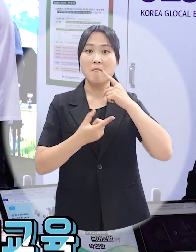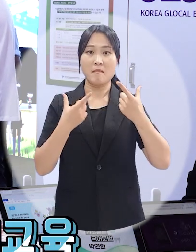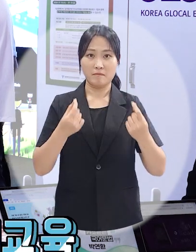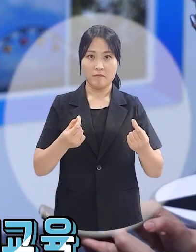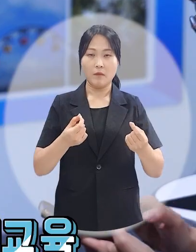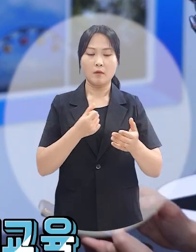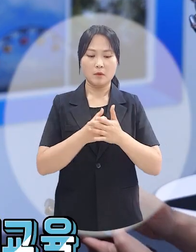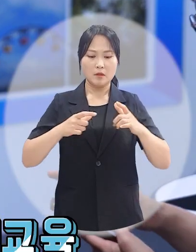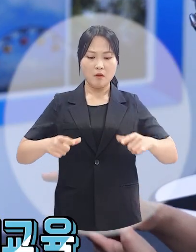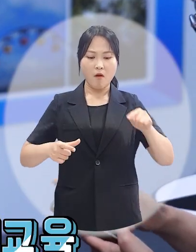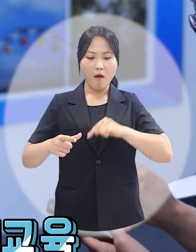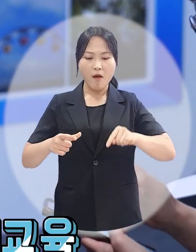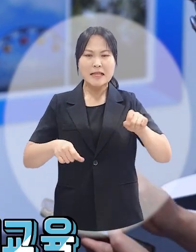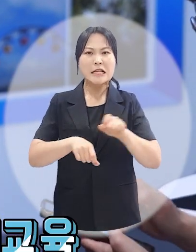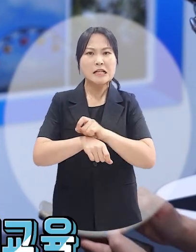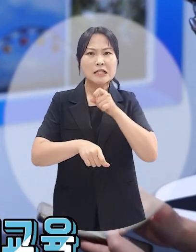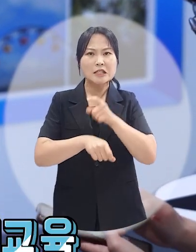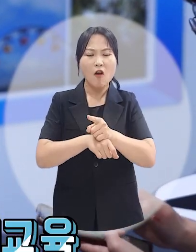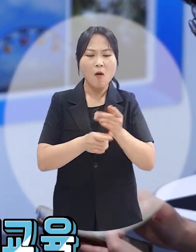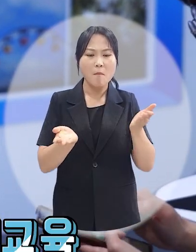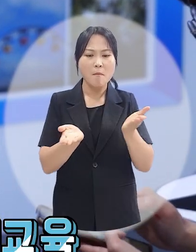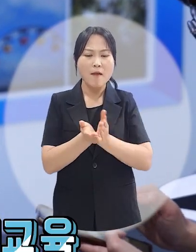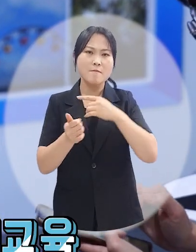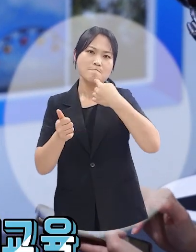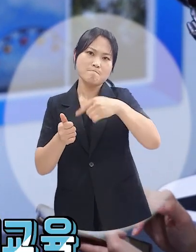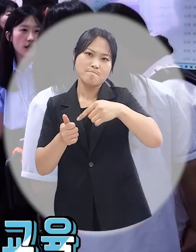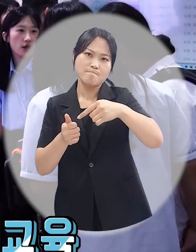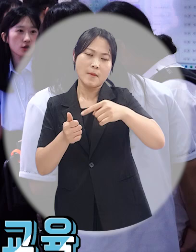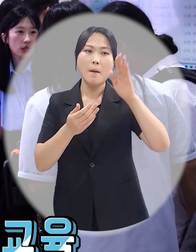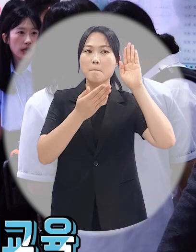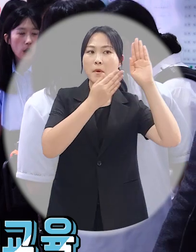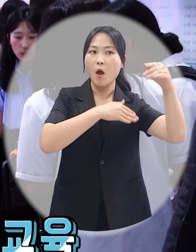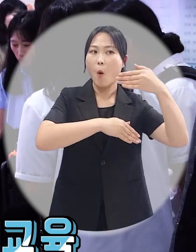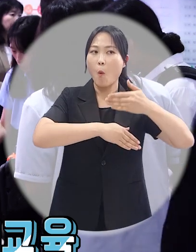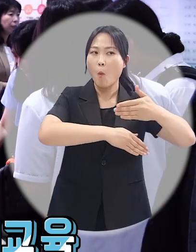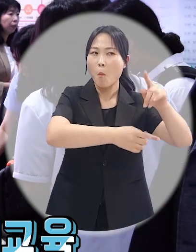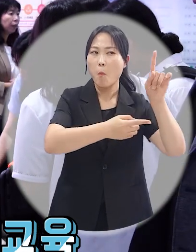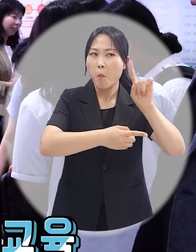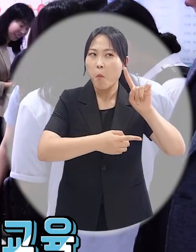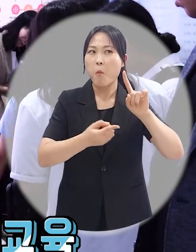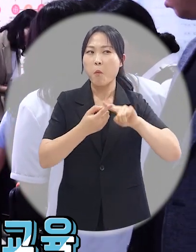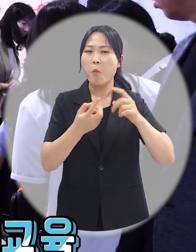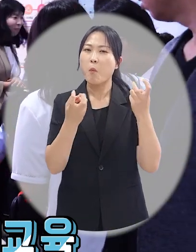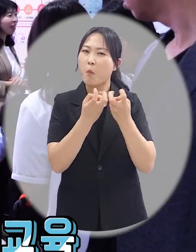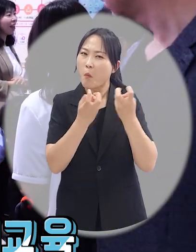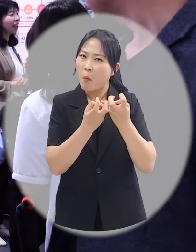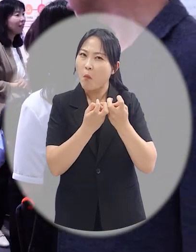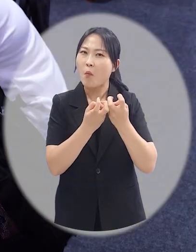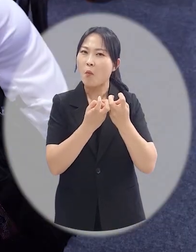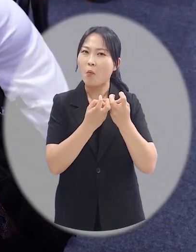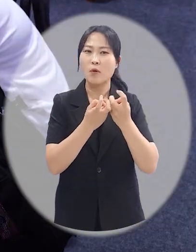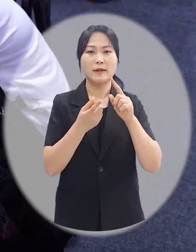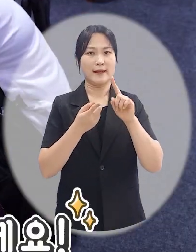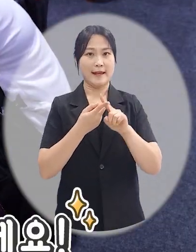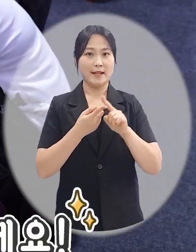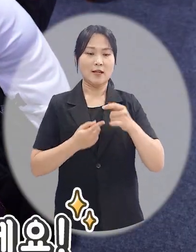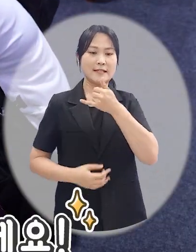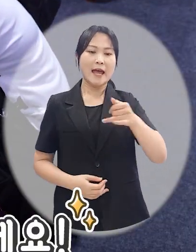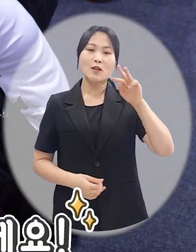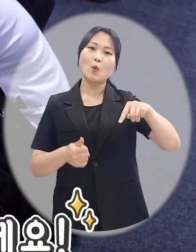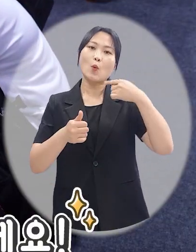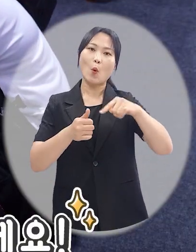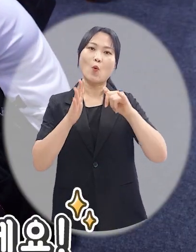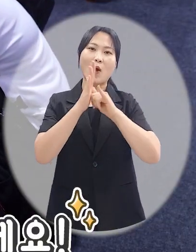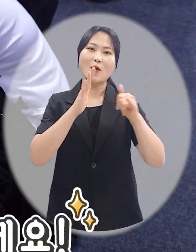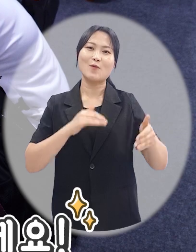특성을 반영한 교육 생태계 속에서 미래교육의 새로운 패러다임이 된 글로컬 교육을 어떻게 펼쳐나가게 될지 세종교육가족